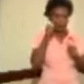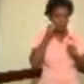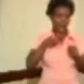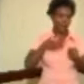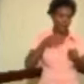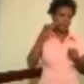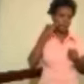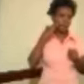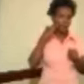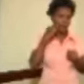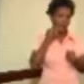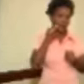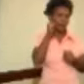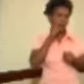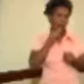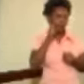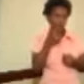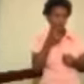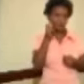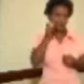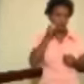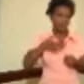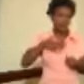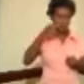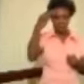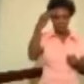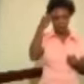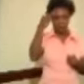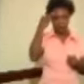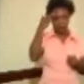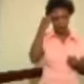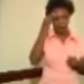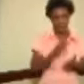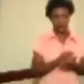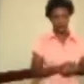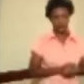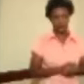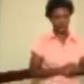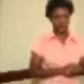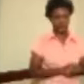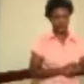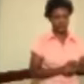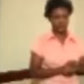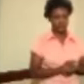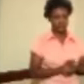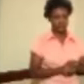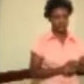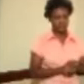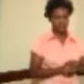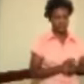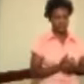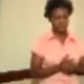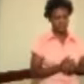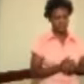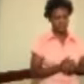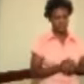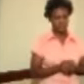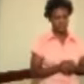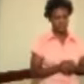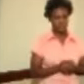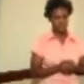donc c'est de bonne guerre. Et c'est toujours en toute, alors nous allons dire c'est en toute